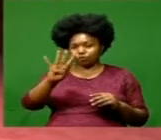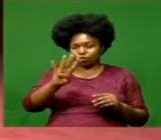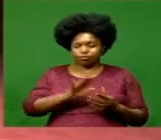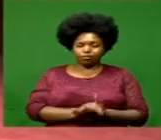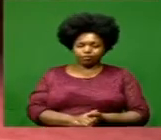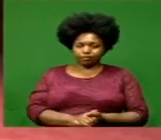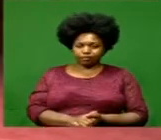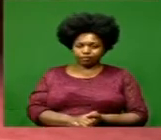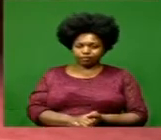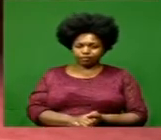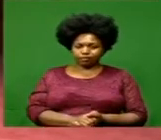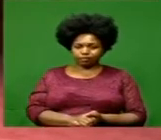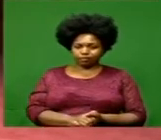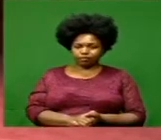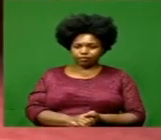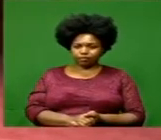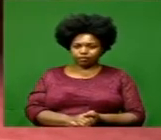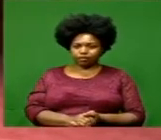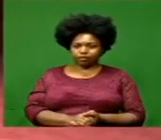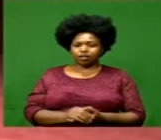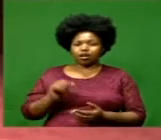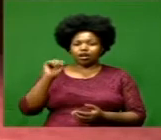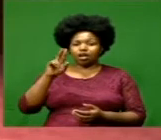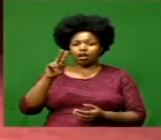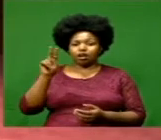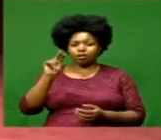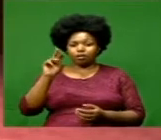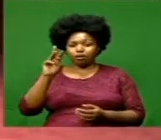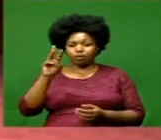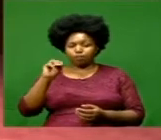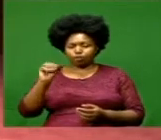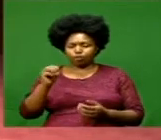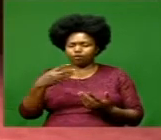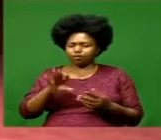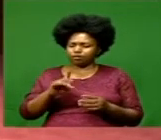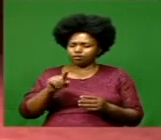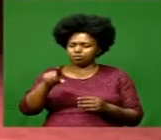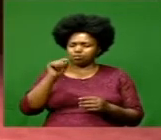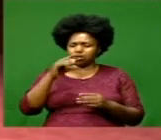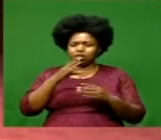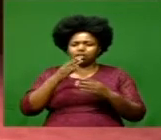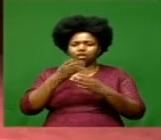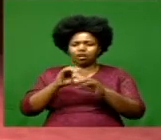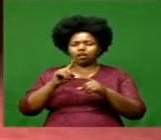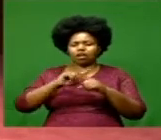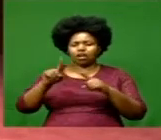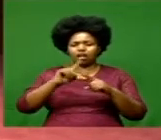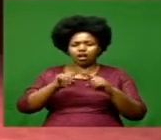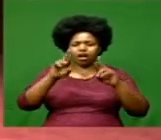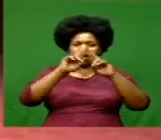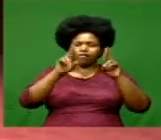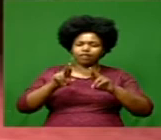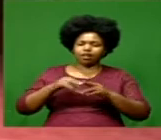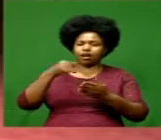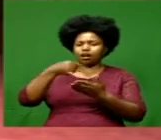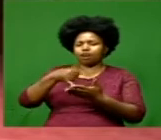liwe le moroko siliketfe njenge liwe lta udalisa ge mila loye Afrika Cup of Nations kulanzela